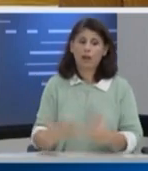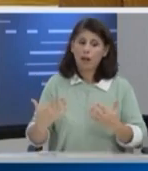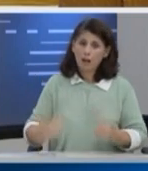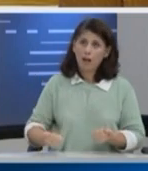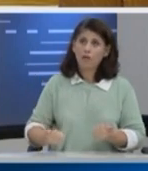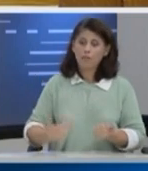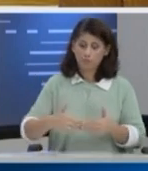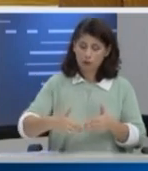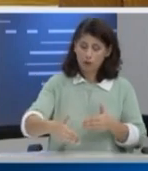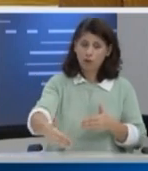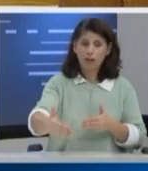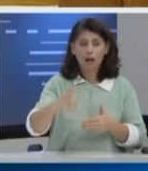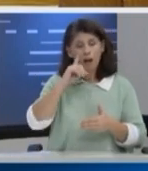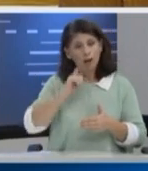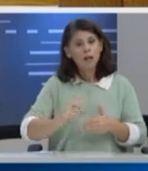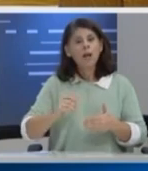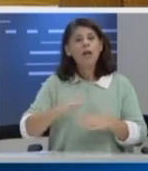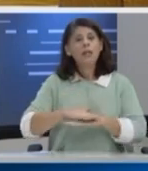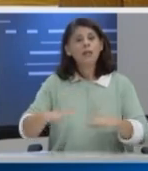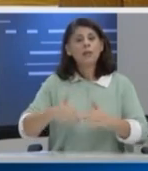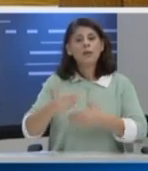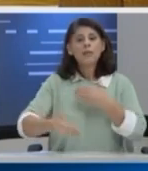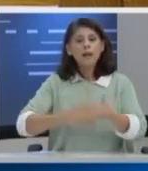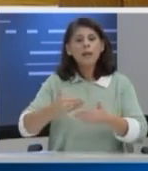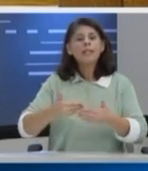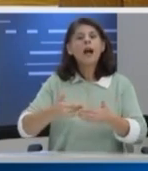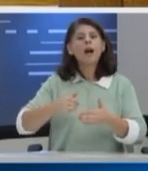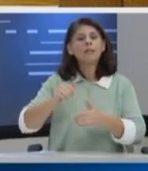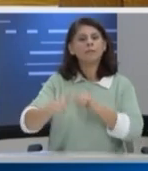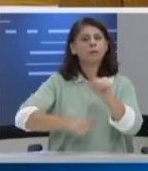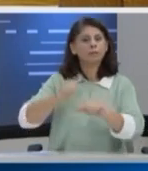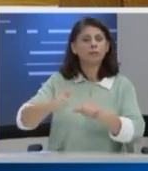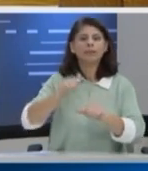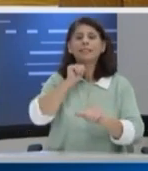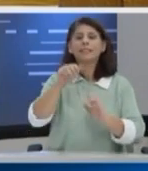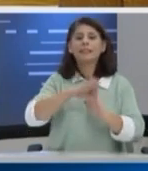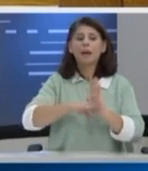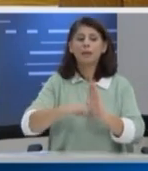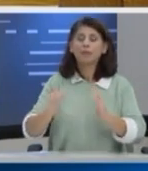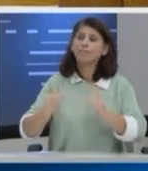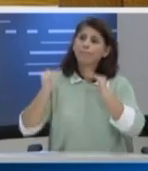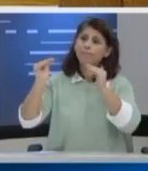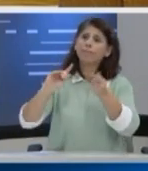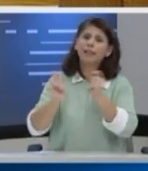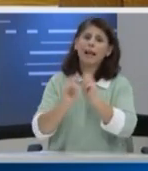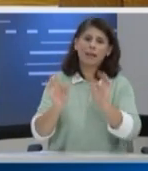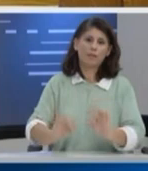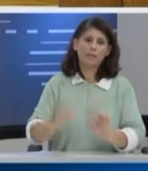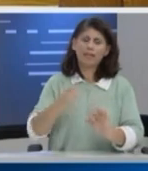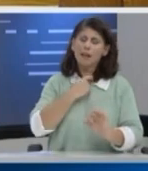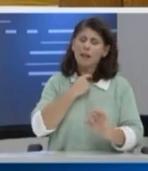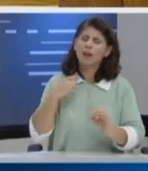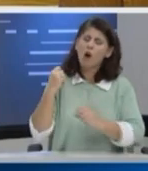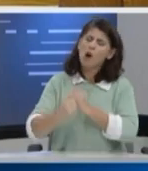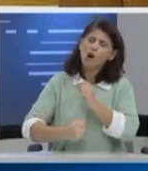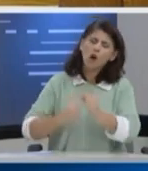Έχουμε μπροστά μας πρώτα απ' όλα και οφείλουμε να ολοκληρώσουμε τη διαδικασία της αναθεώρησης του συντάγματος. Μια κορυφαία μεταρρύθμιση που είναι αναγκαία εδώ